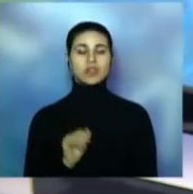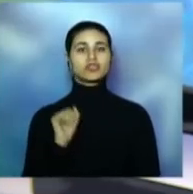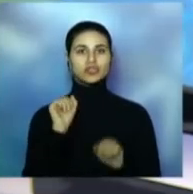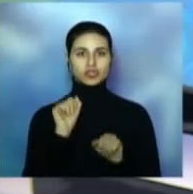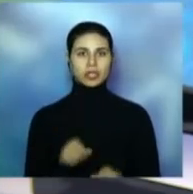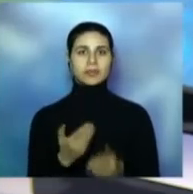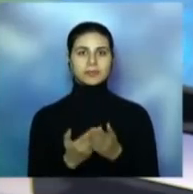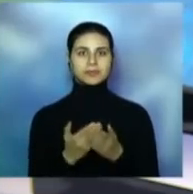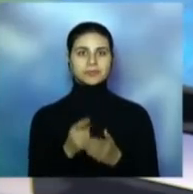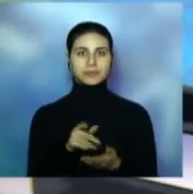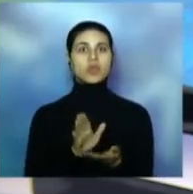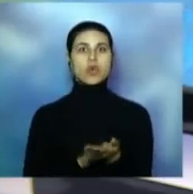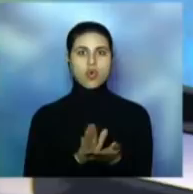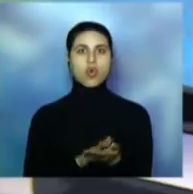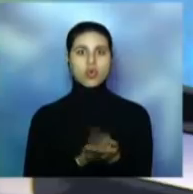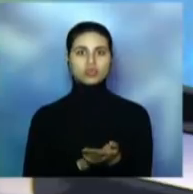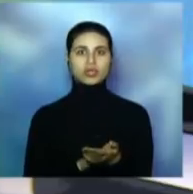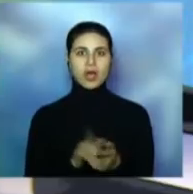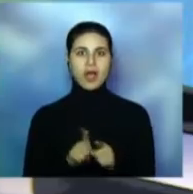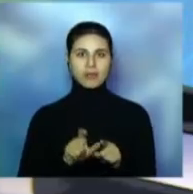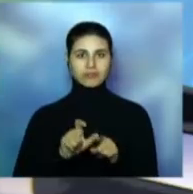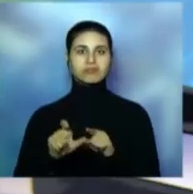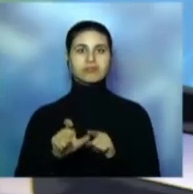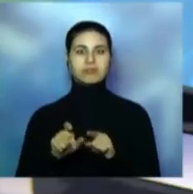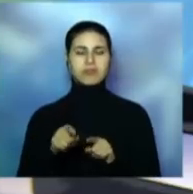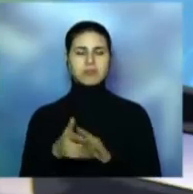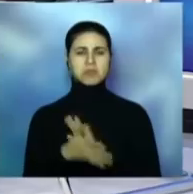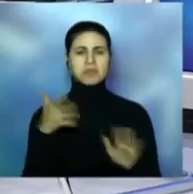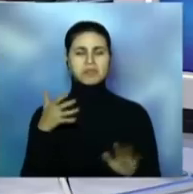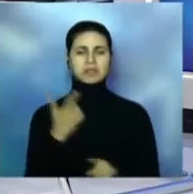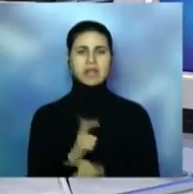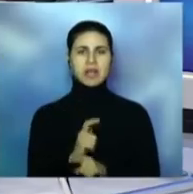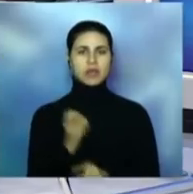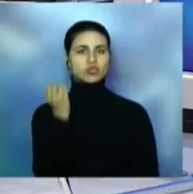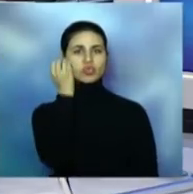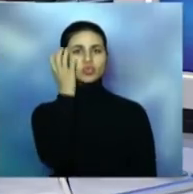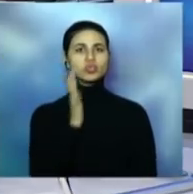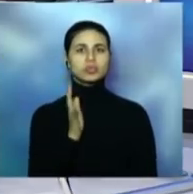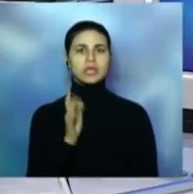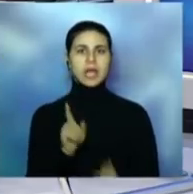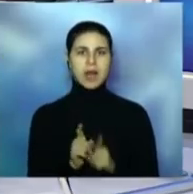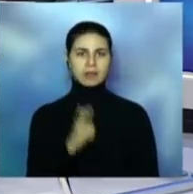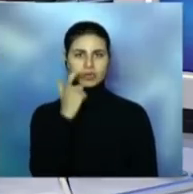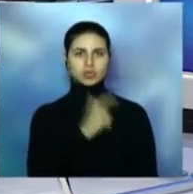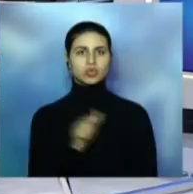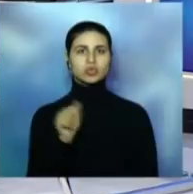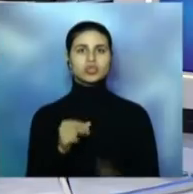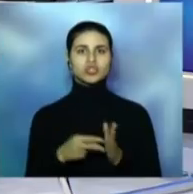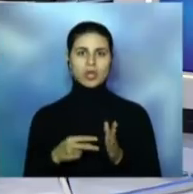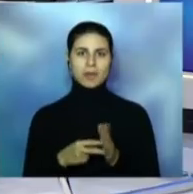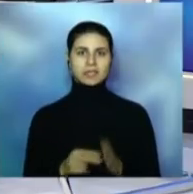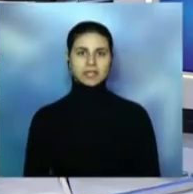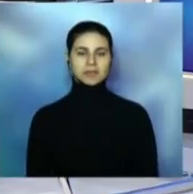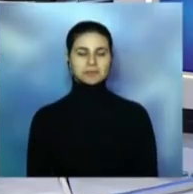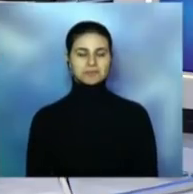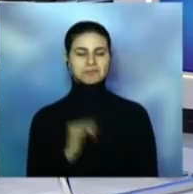შეიძლება ყოჩა ხაღზრდილო ისე უთხრა, რომ მიხვდეს, რომ ძალიან უზრდელო და ძალიან ცუდ ადამიანად შეაფასე. ასე